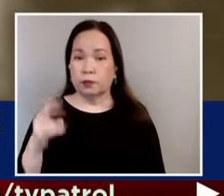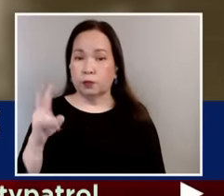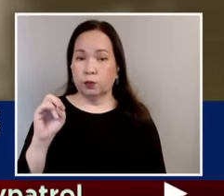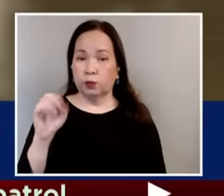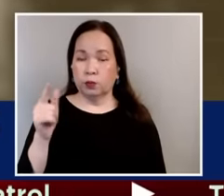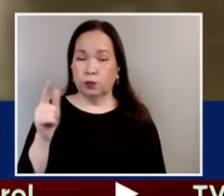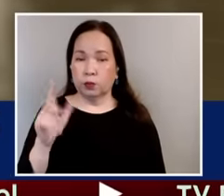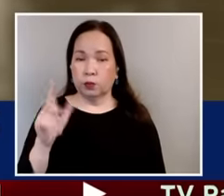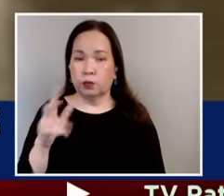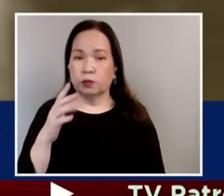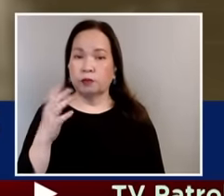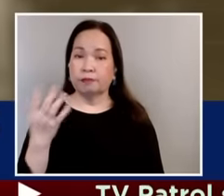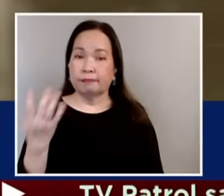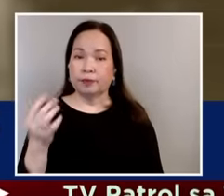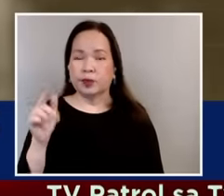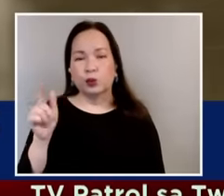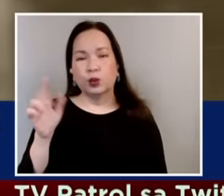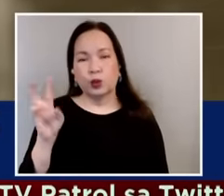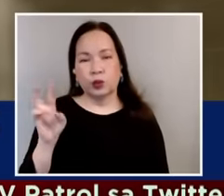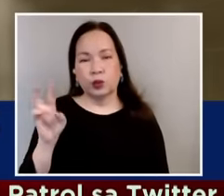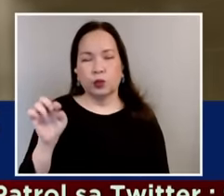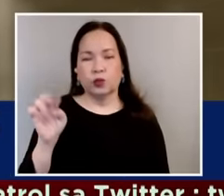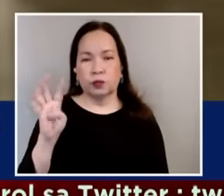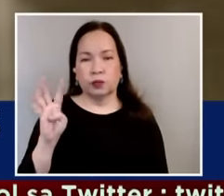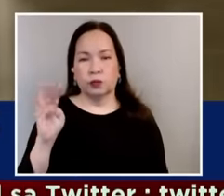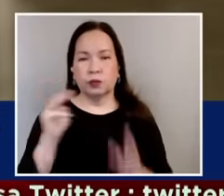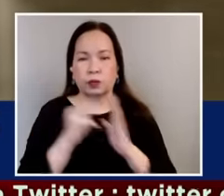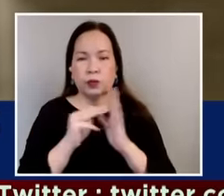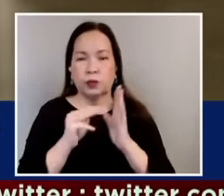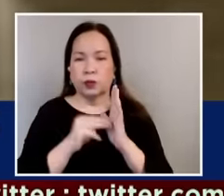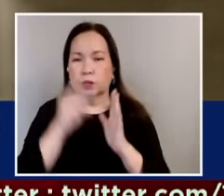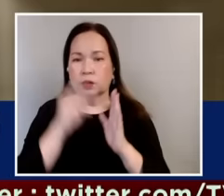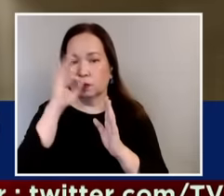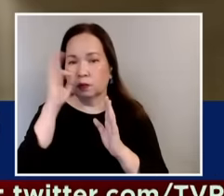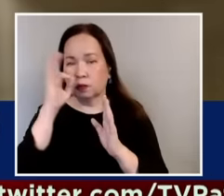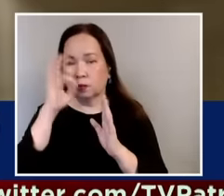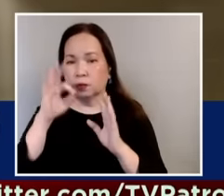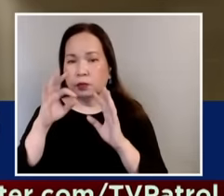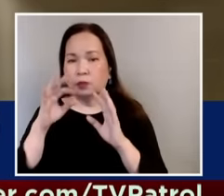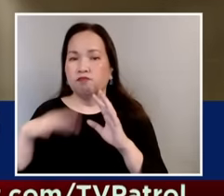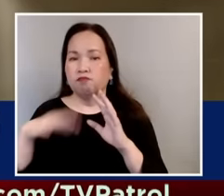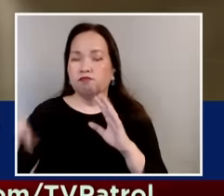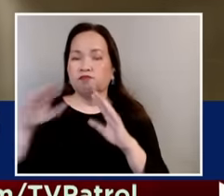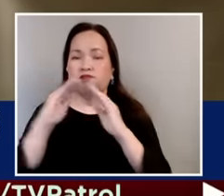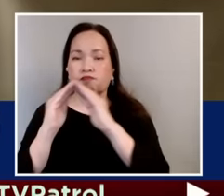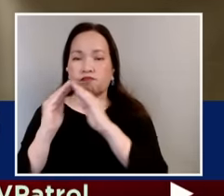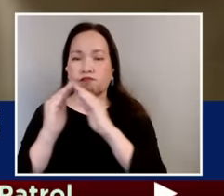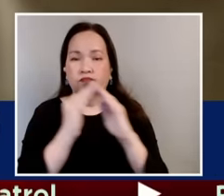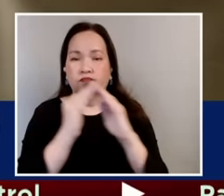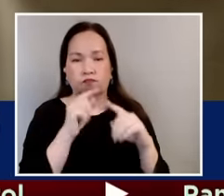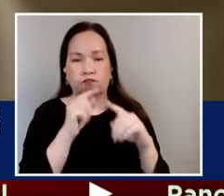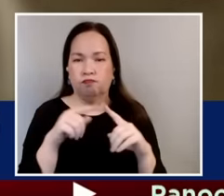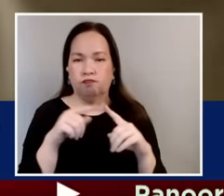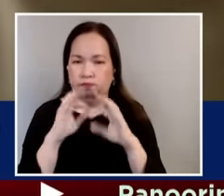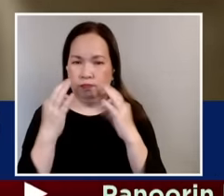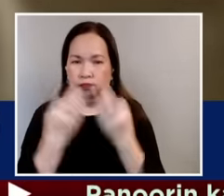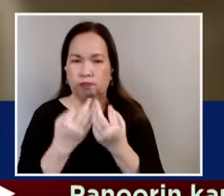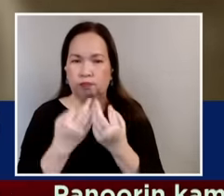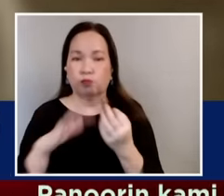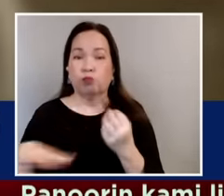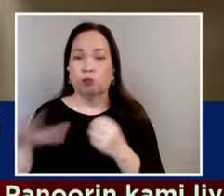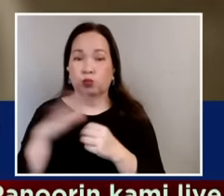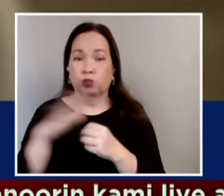nasa 27.4 million ang bilang ng Filipino households sa buong bansa. 2.7 million sa kanila